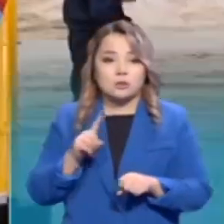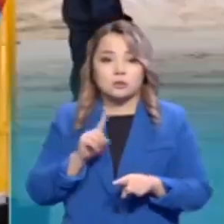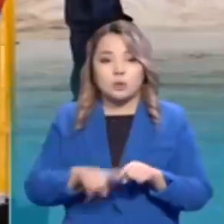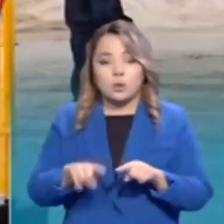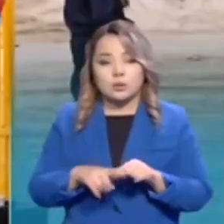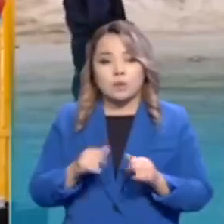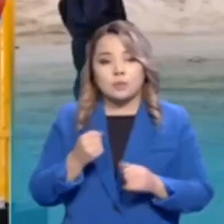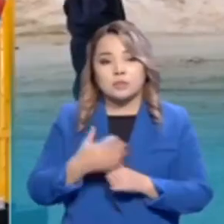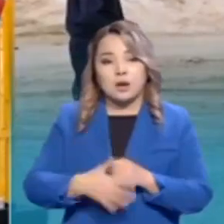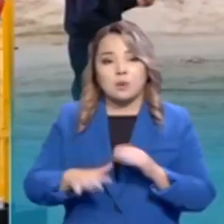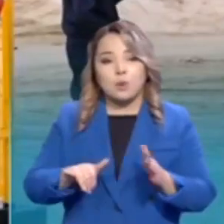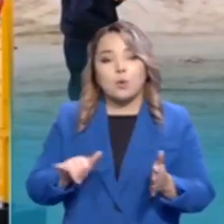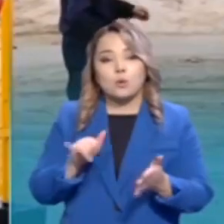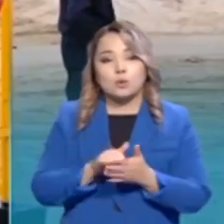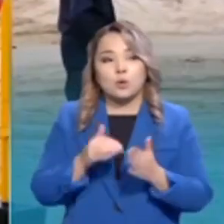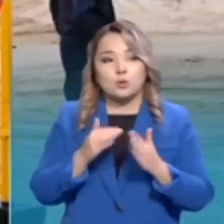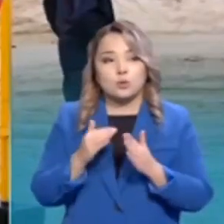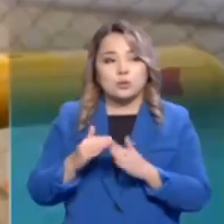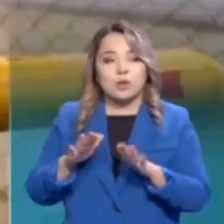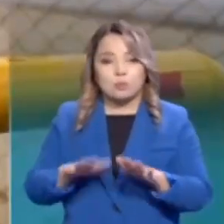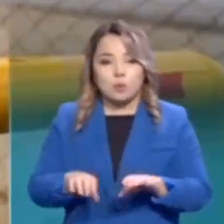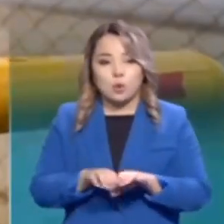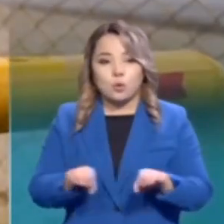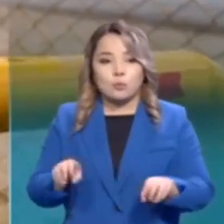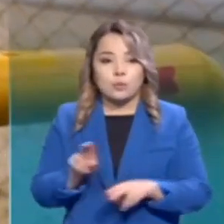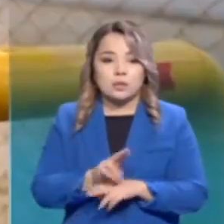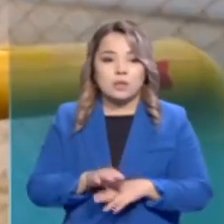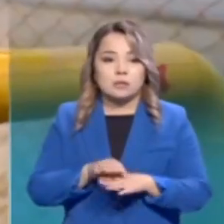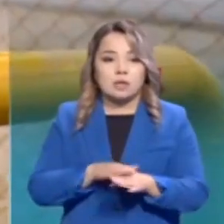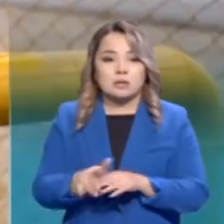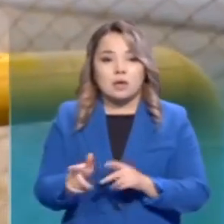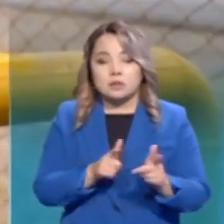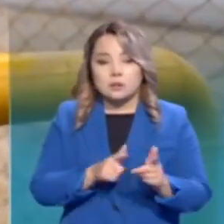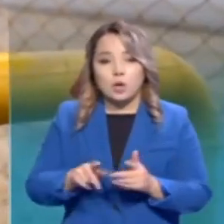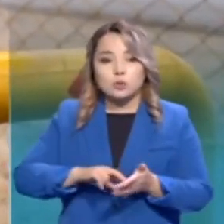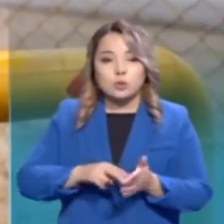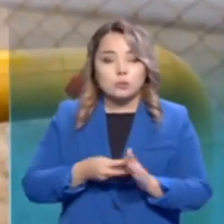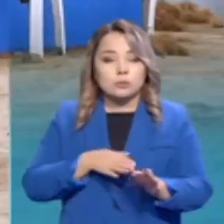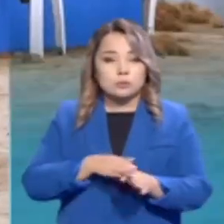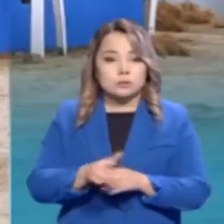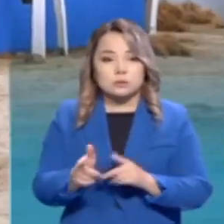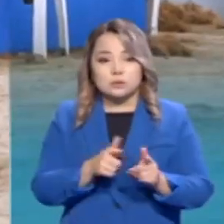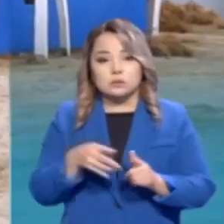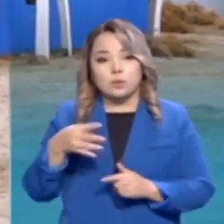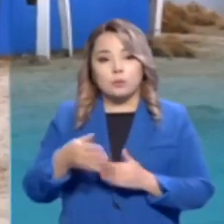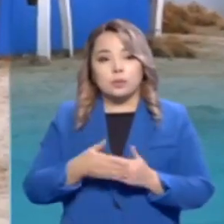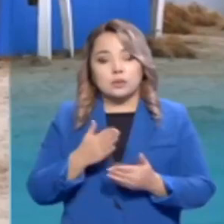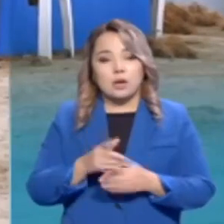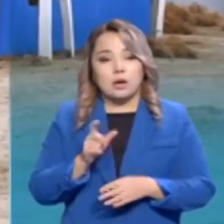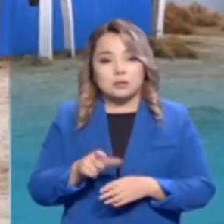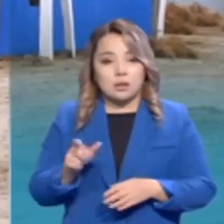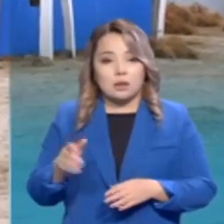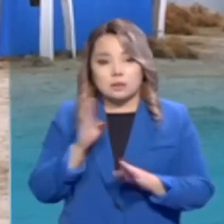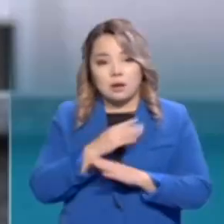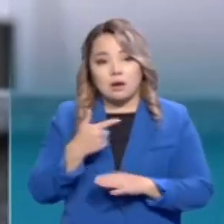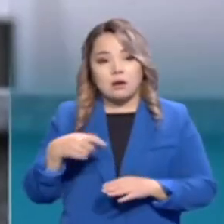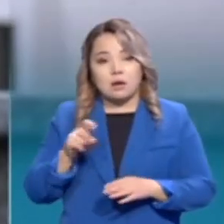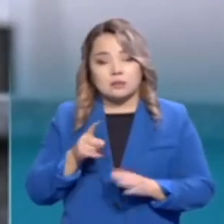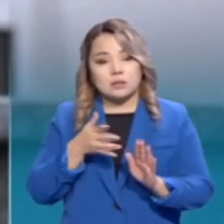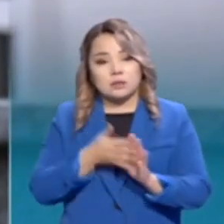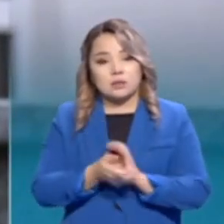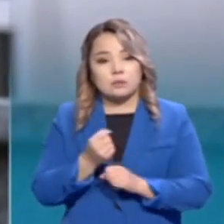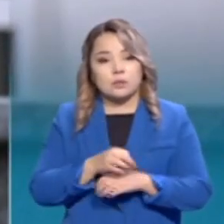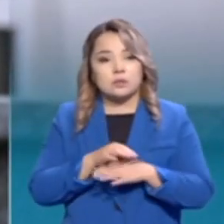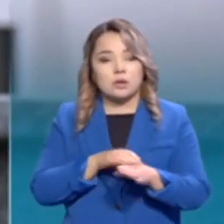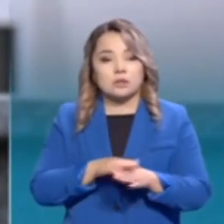газ станциялар орнатылып, үй-үйге құбырлар тартылып қойды. Игі жоба жүзеге асса, 4000-нан аса тұрғын табиғи газдың игілігін